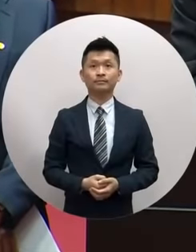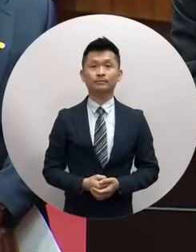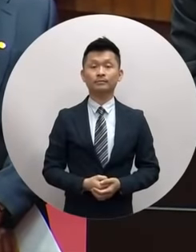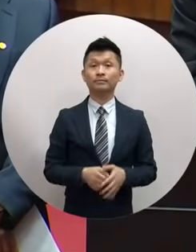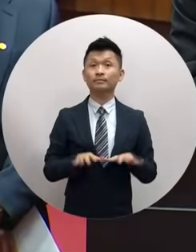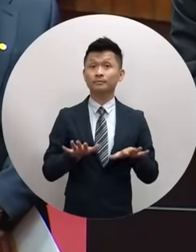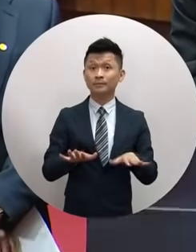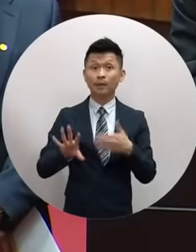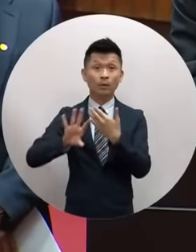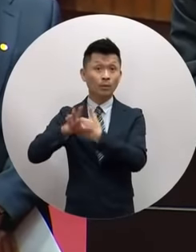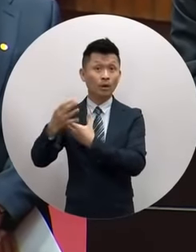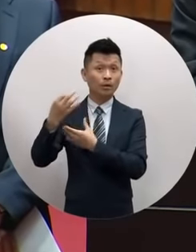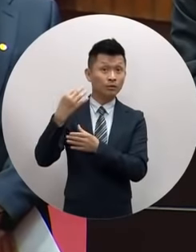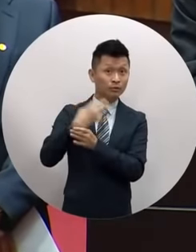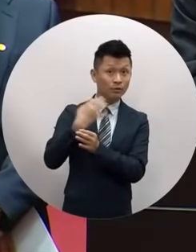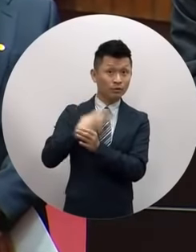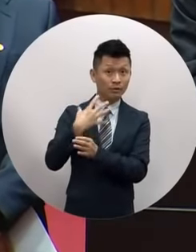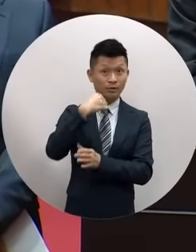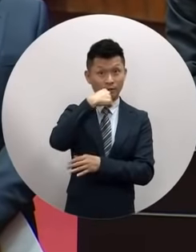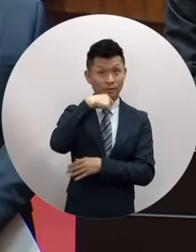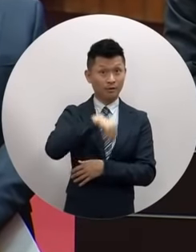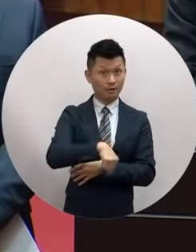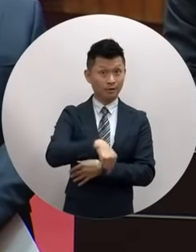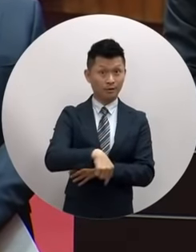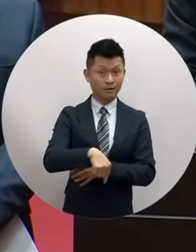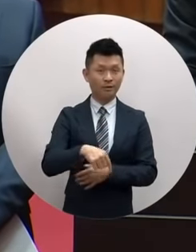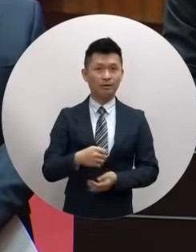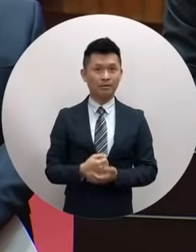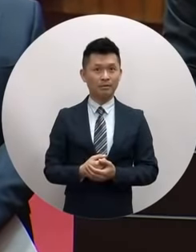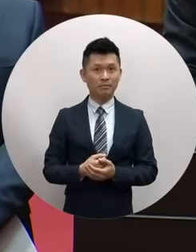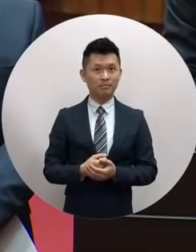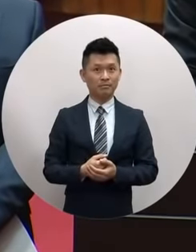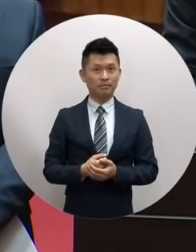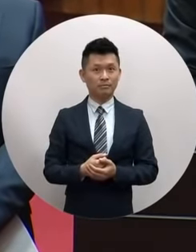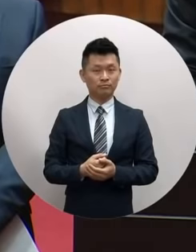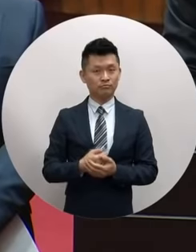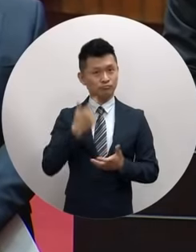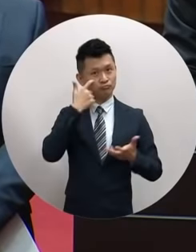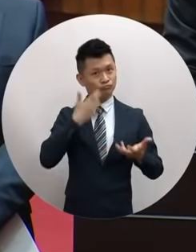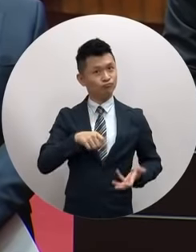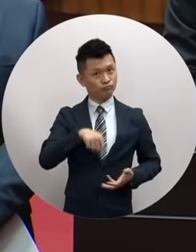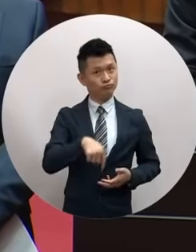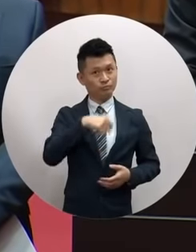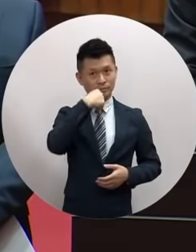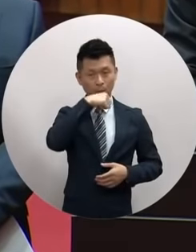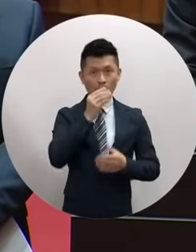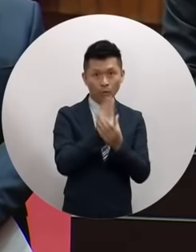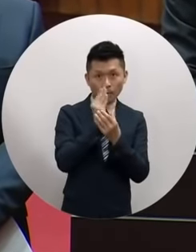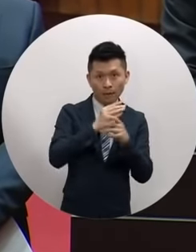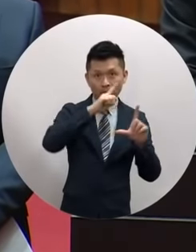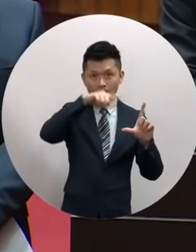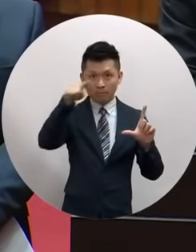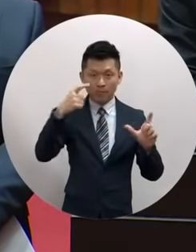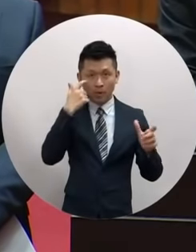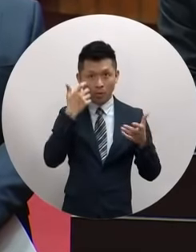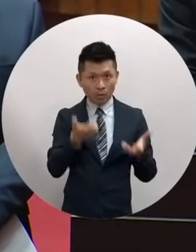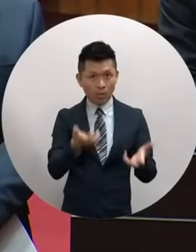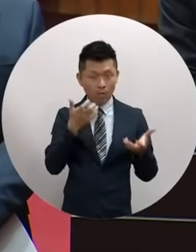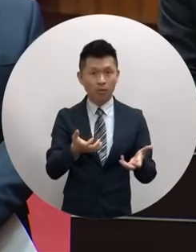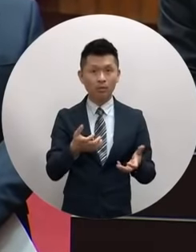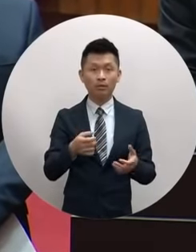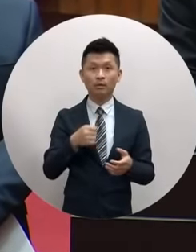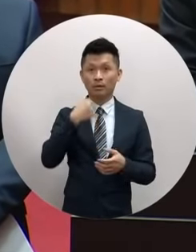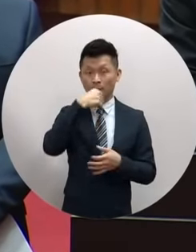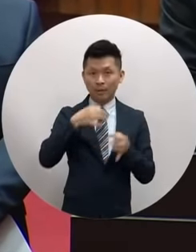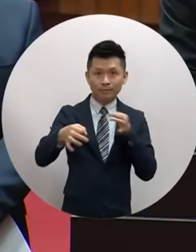们现在就是说外资在投资我们台湾，它也相当的重视我们台湾的股票市场。我们台湾有流动